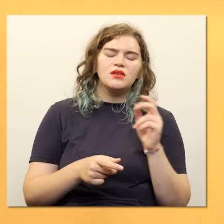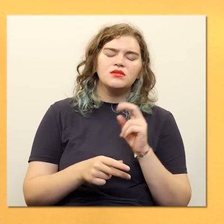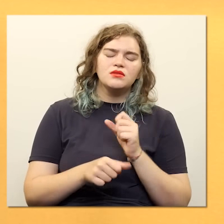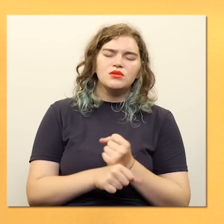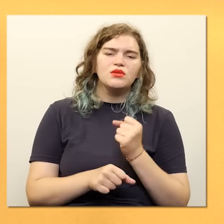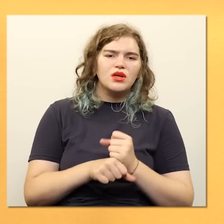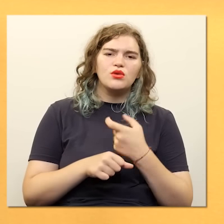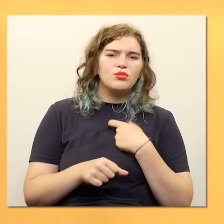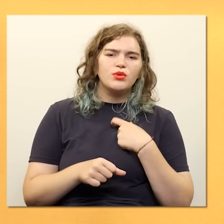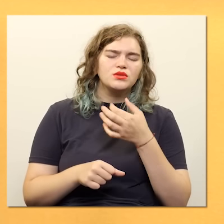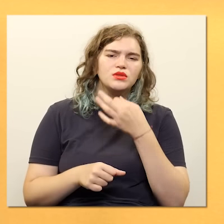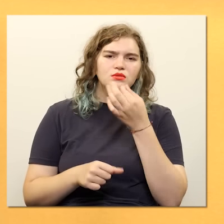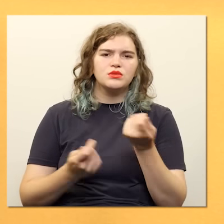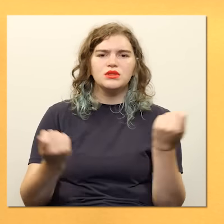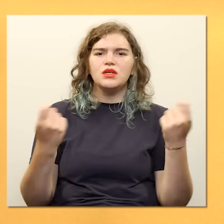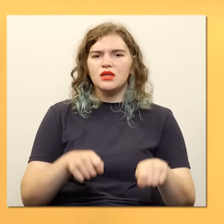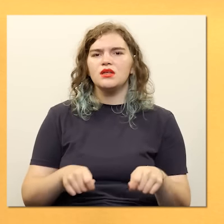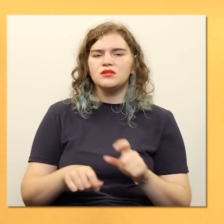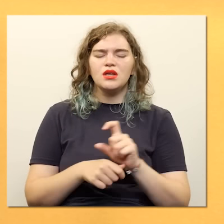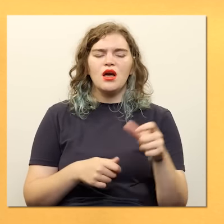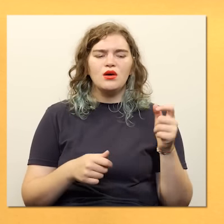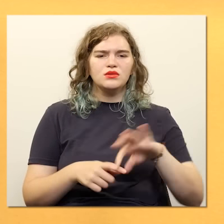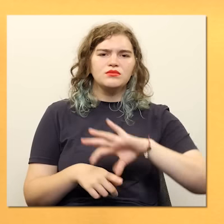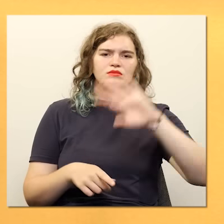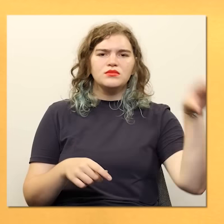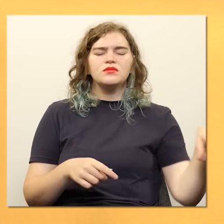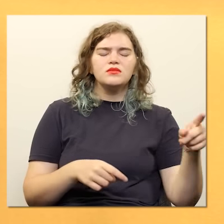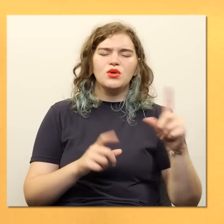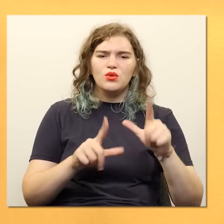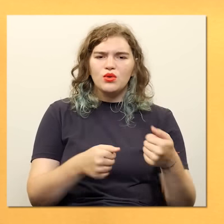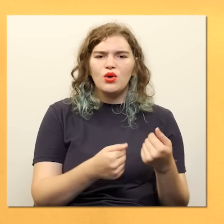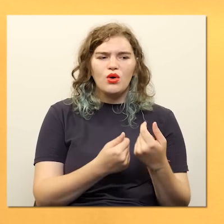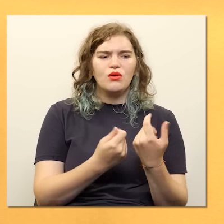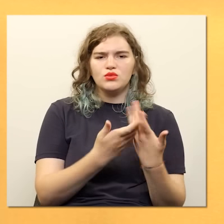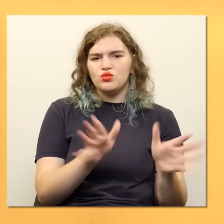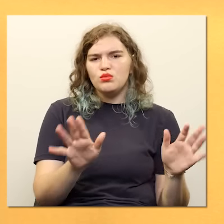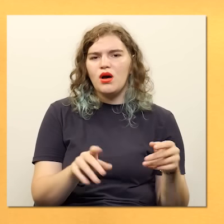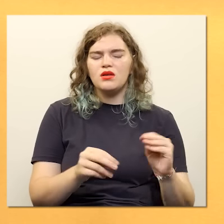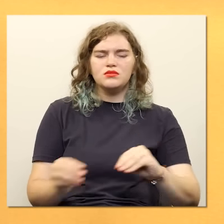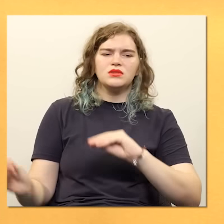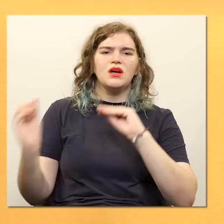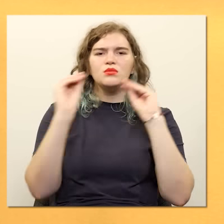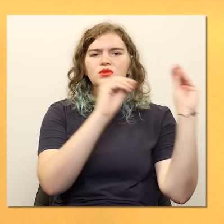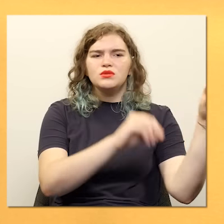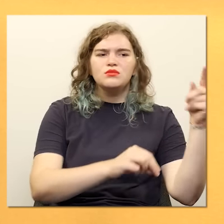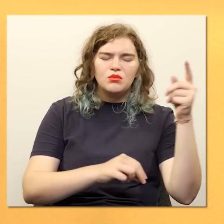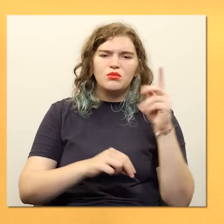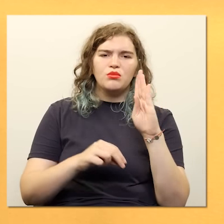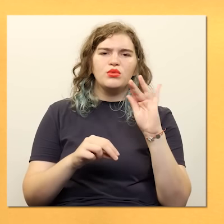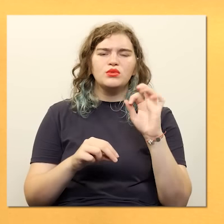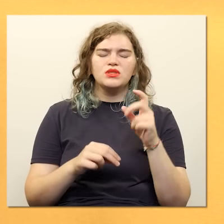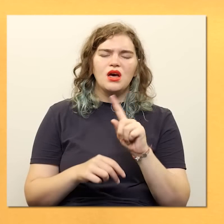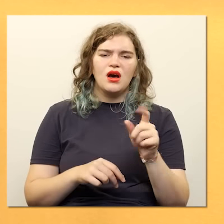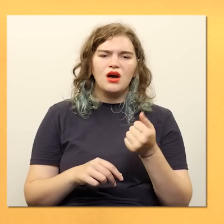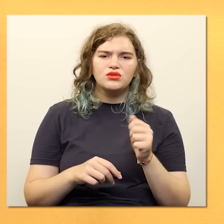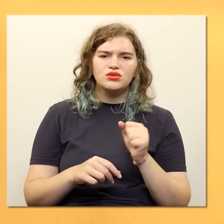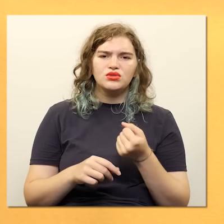asta nu pot să spun că s-a încheiat, pentru că groapa de gunoi s-a desfințat, s-a mutat deponeul la